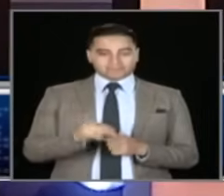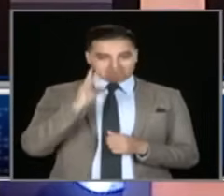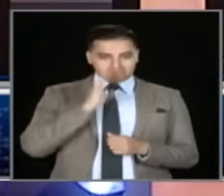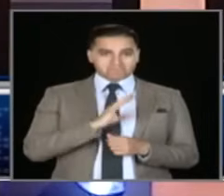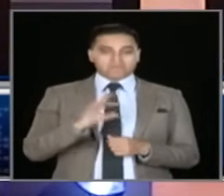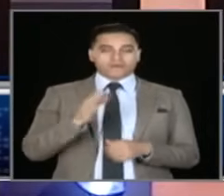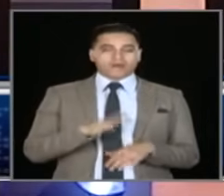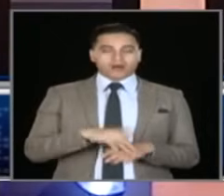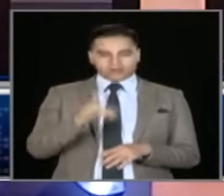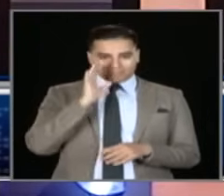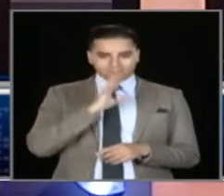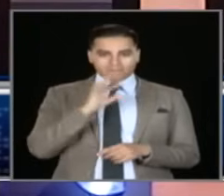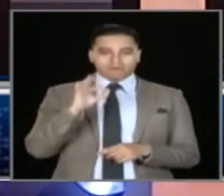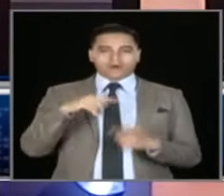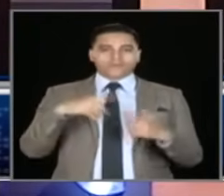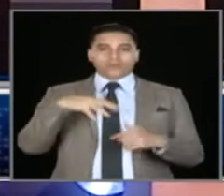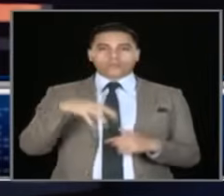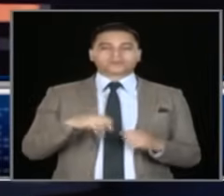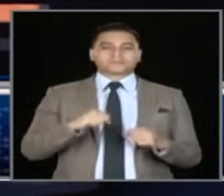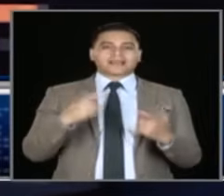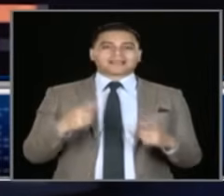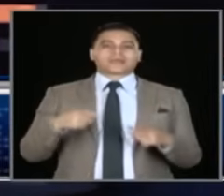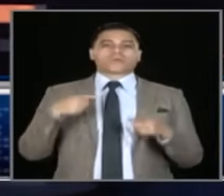بيعتبر رمز وطني للدولة.